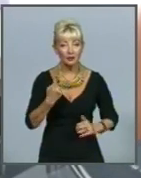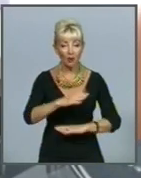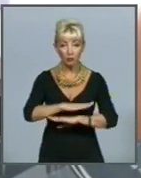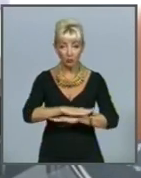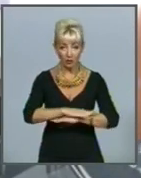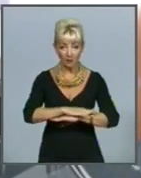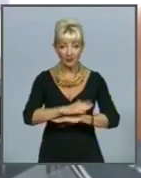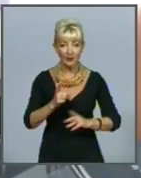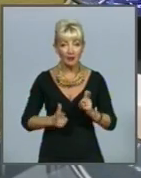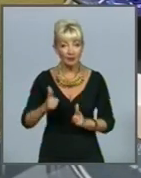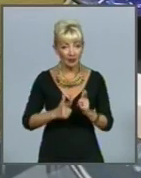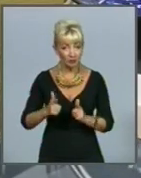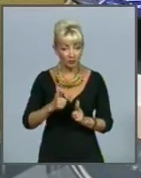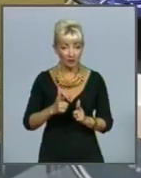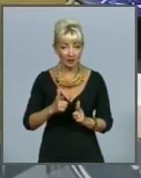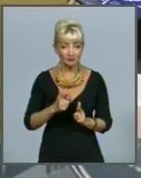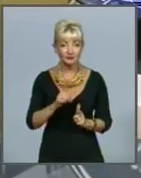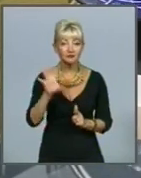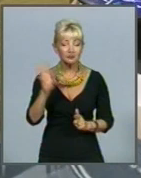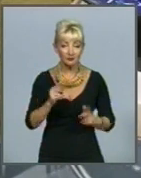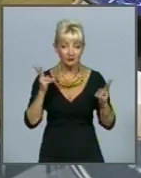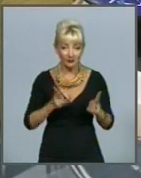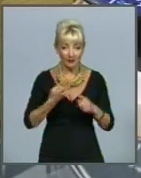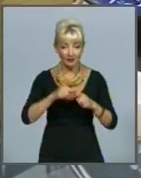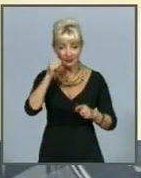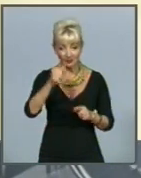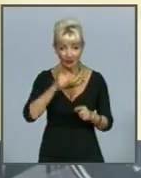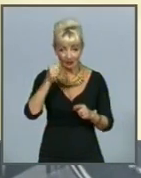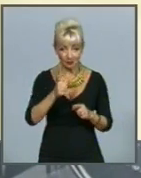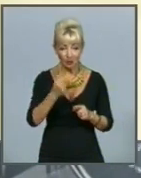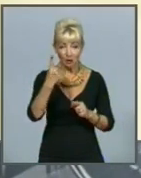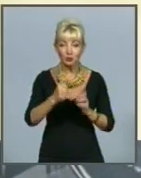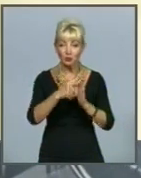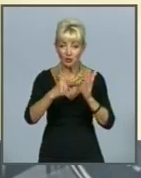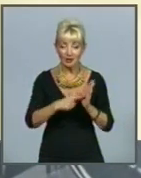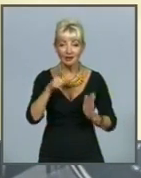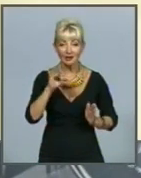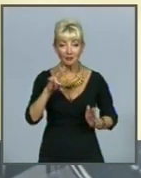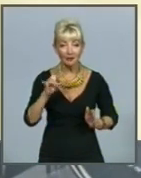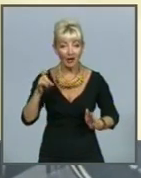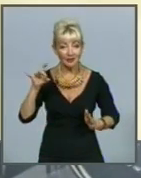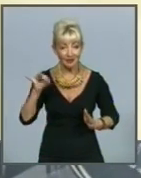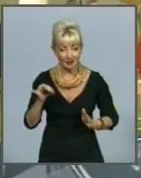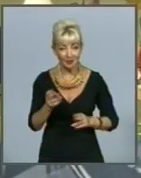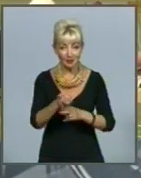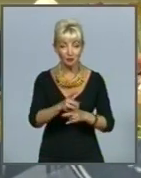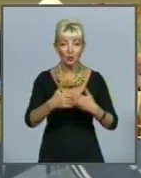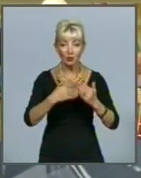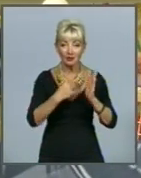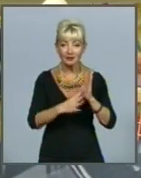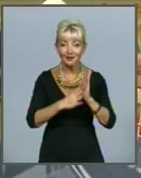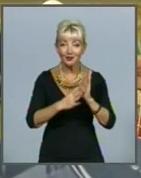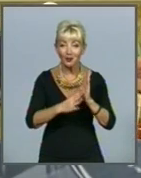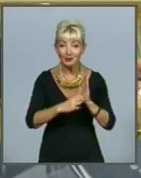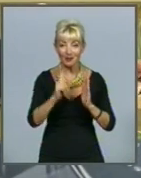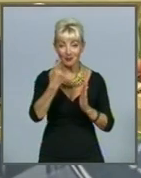підготували все необхідне. Цьогоріч поріг 116-ї гімназії перетнуть понад 90 першачків. Я саме